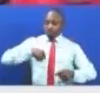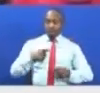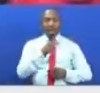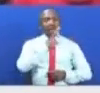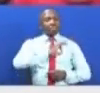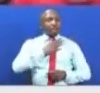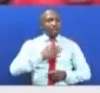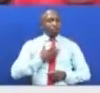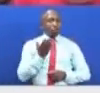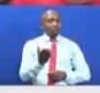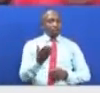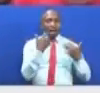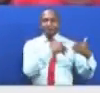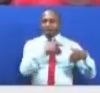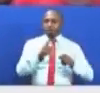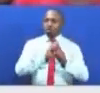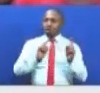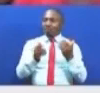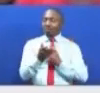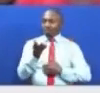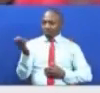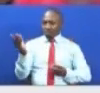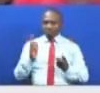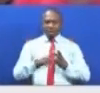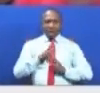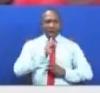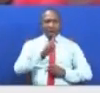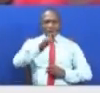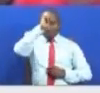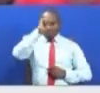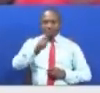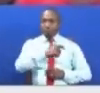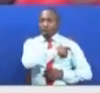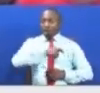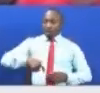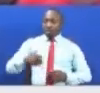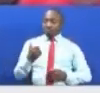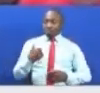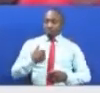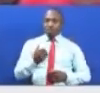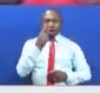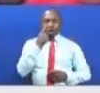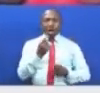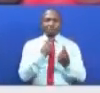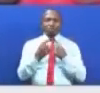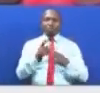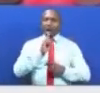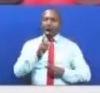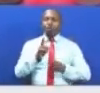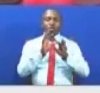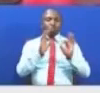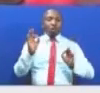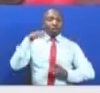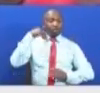hii ya kwanza tofauti na ajira nyingine. Kwa ile kauli ya mheshimiwa rais kwa mimi kwangu naiona ni amezungumza kauli nzuri, na hata